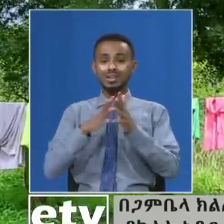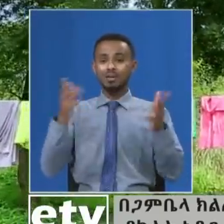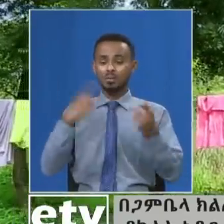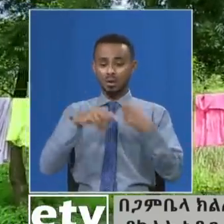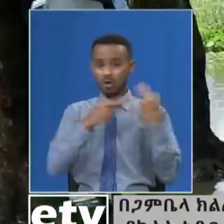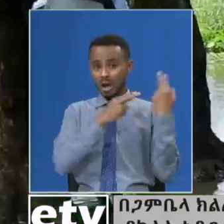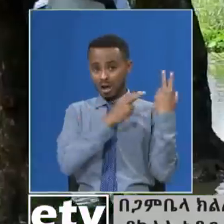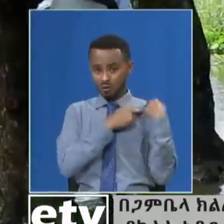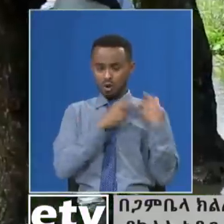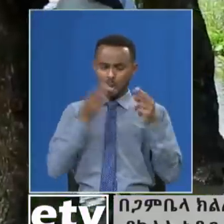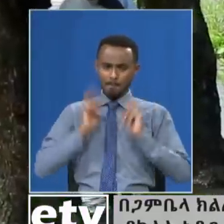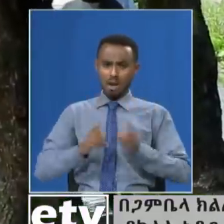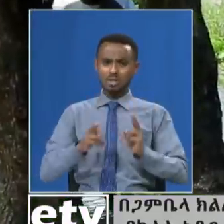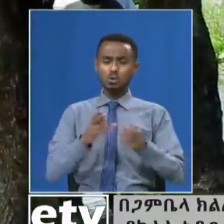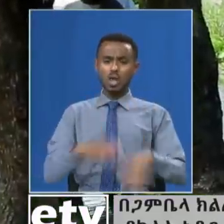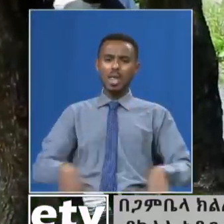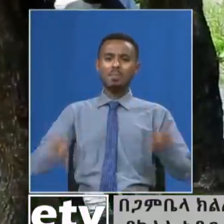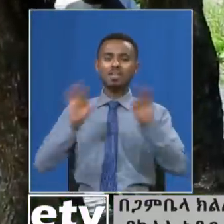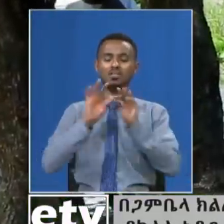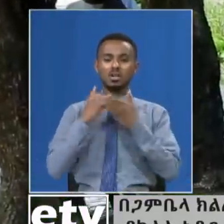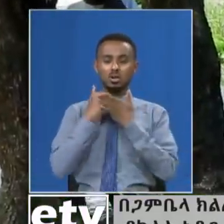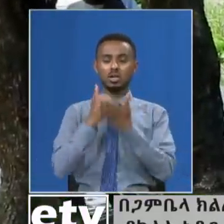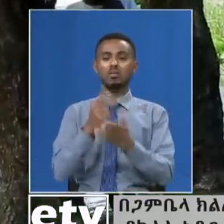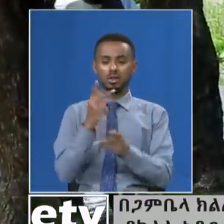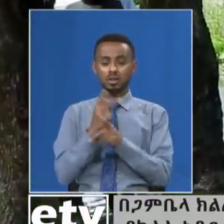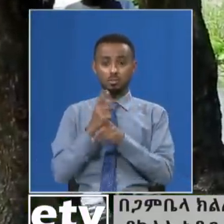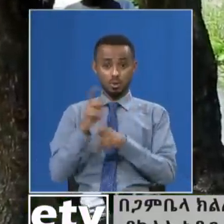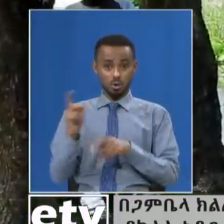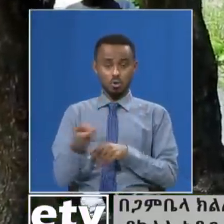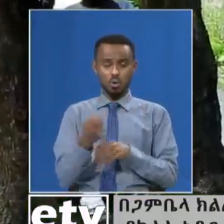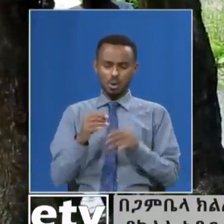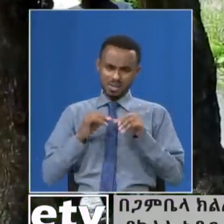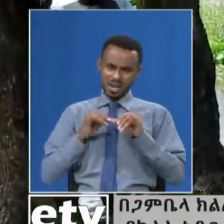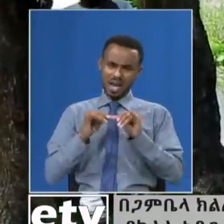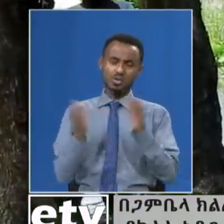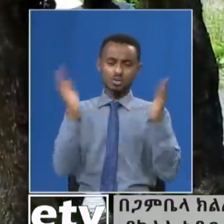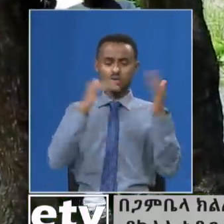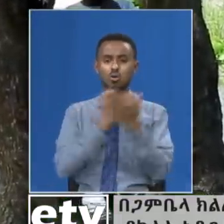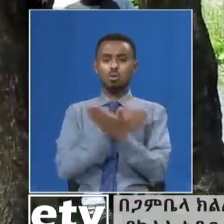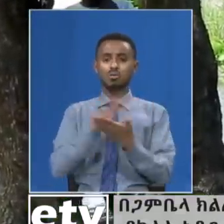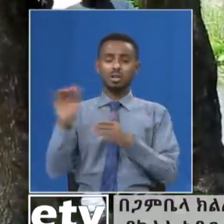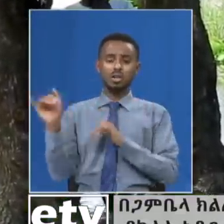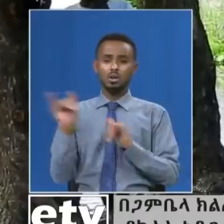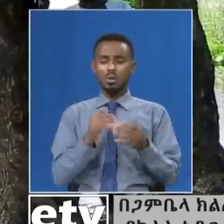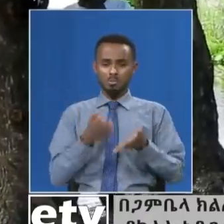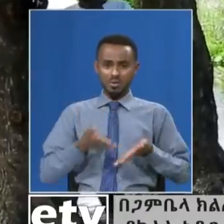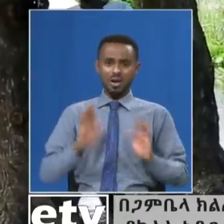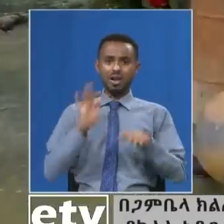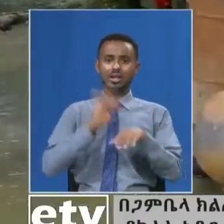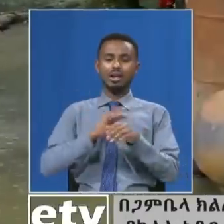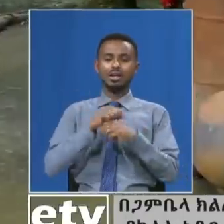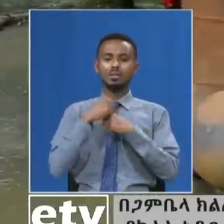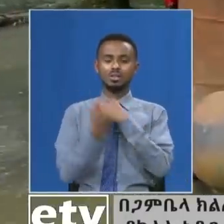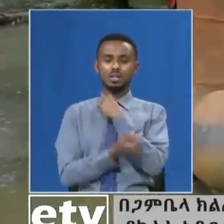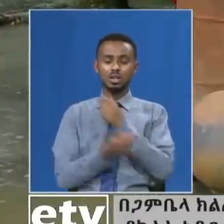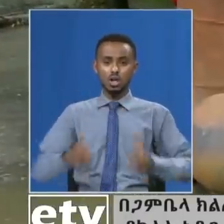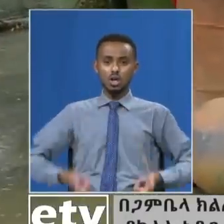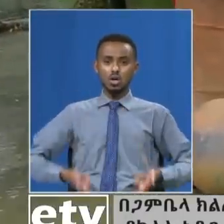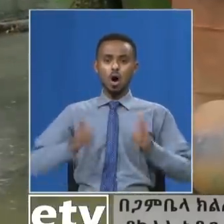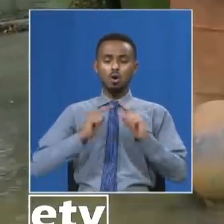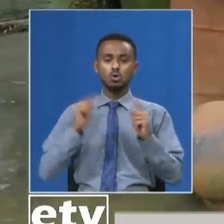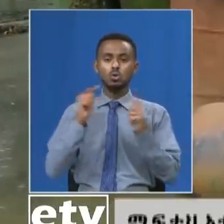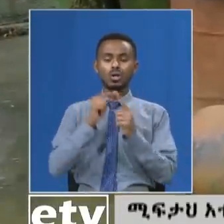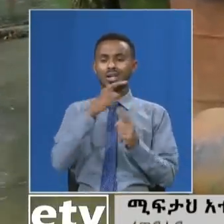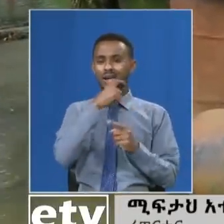ያሉት ኃላፊው በአስቸኳይ የሚያስፈልገው ድጋፍ እንደተጠበቀ ሆኖ በዘላቂነት ችግሩን ለመፍታት ደግሞ በፈቃደኝነት ላይ የተመሰረተ ነዋሪዎችን